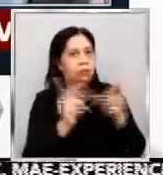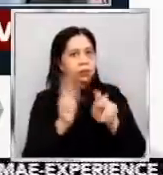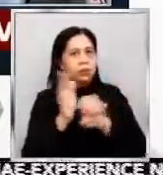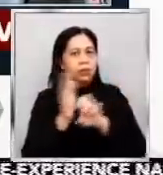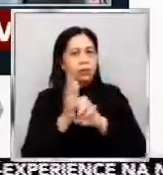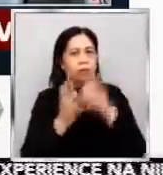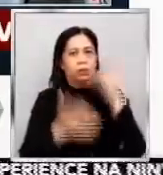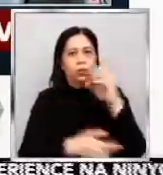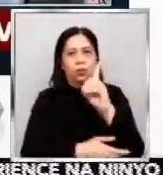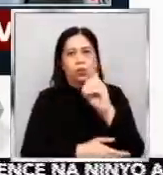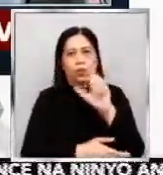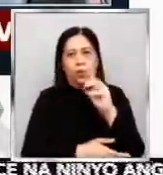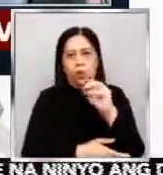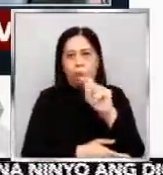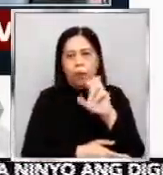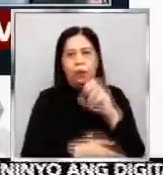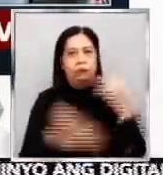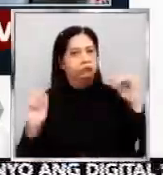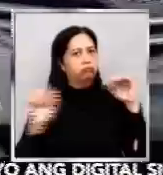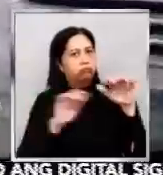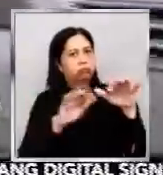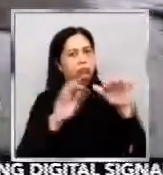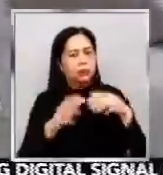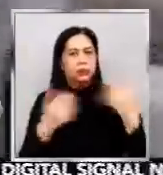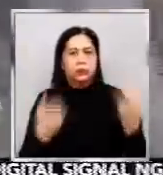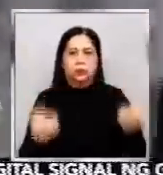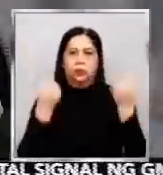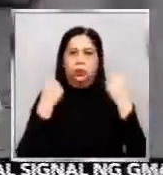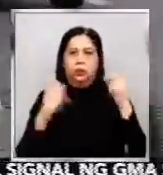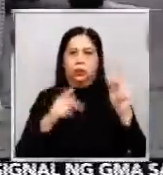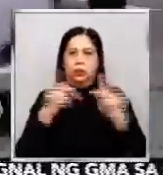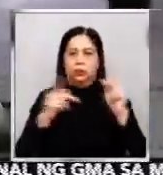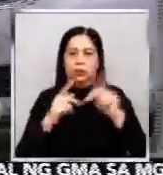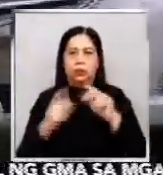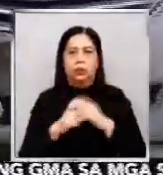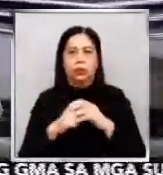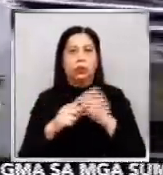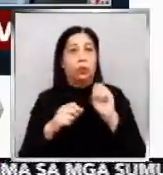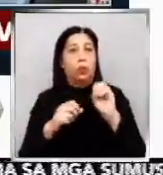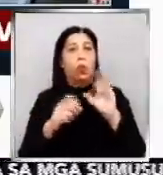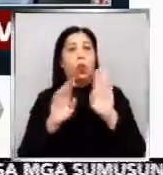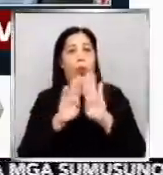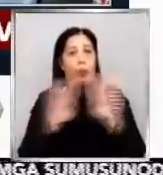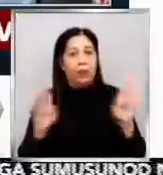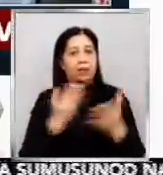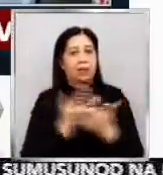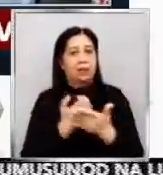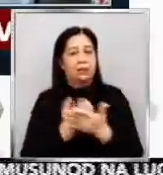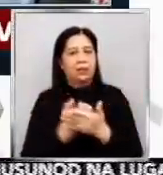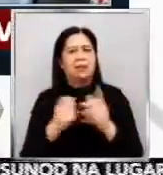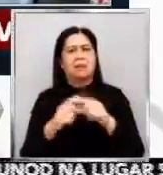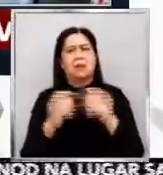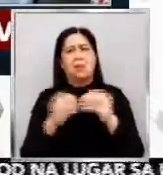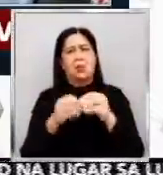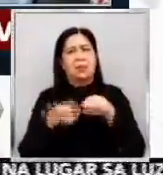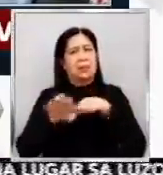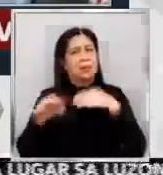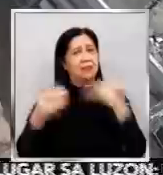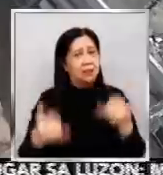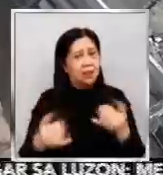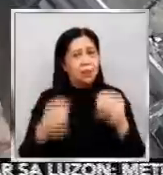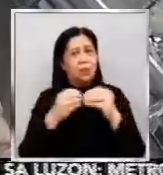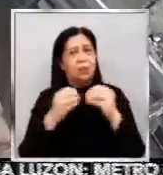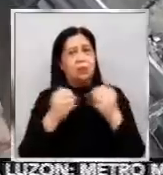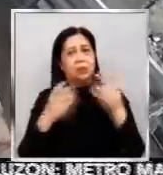na nagdadagsaan masyado ang mga tao. Ma-open ang economy, kita nyo naman mas ma-traffic na ngayon at madami na rin taong